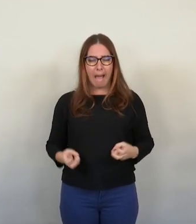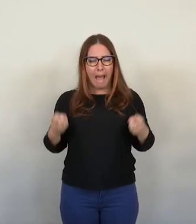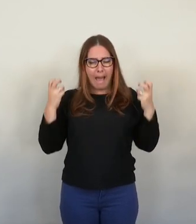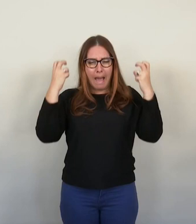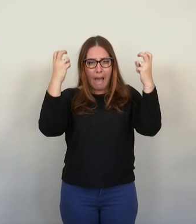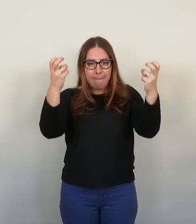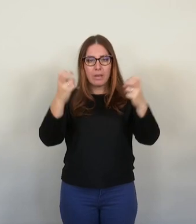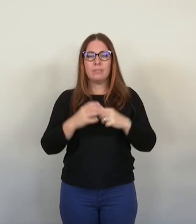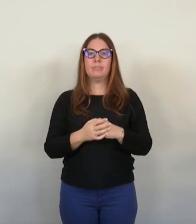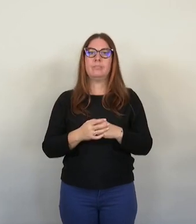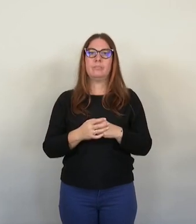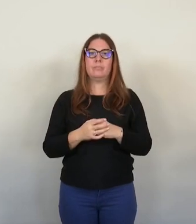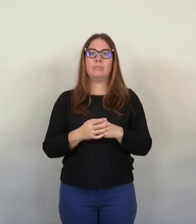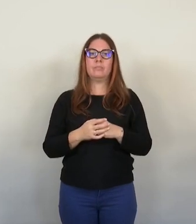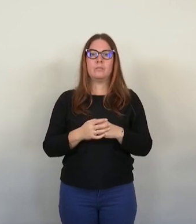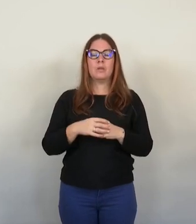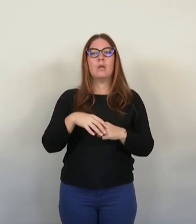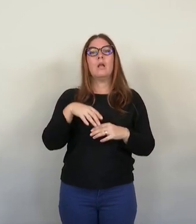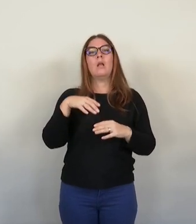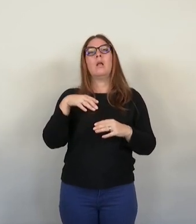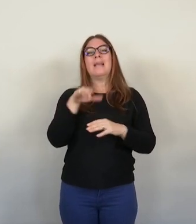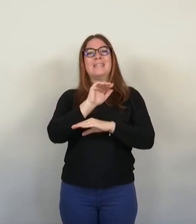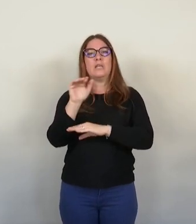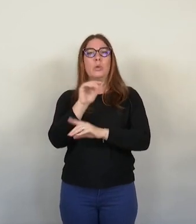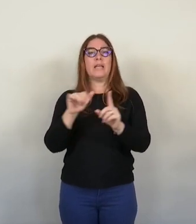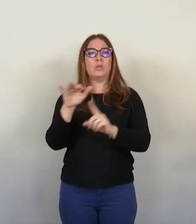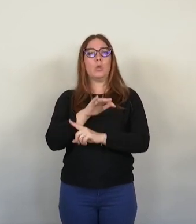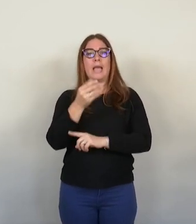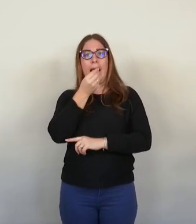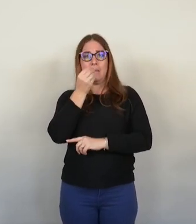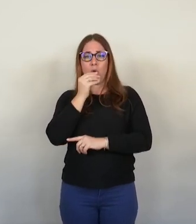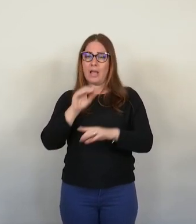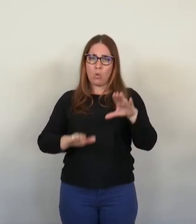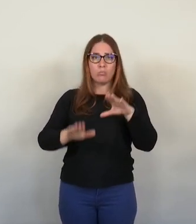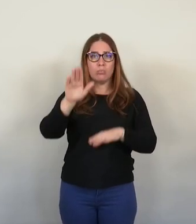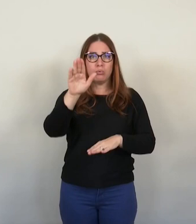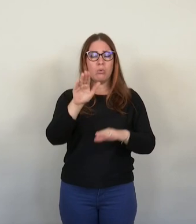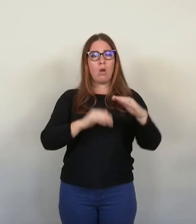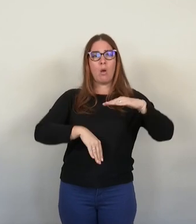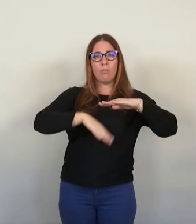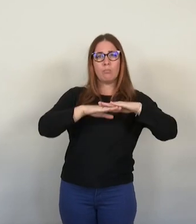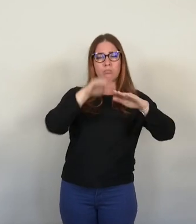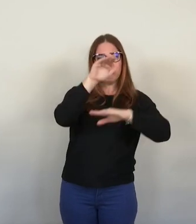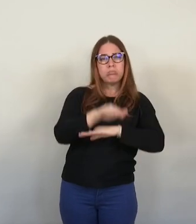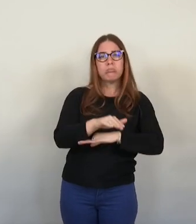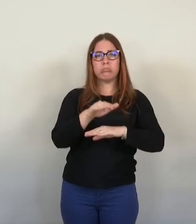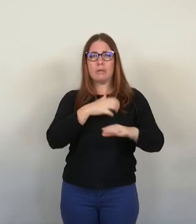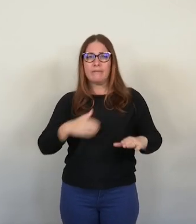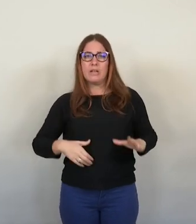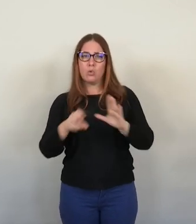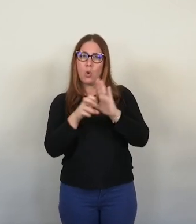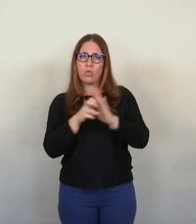d'expérimentation locale de la sécurité sociale de l'alimentation une mesure forte du bouclier social et climatique de la ville de Grenoble en est une